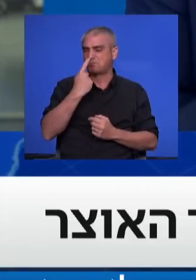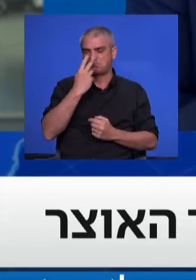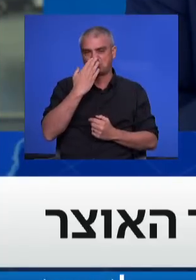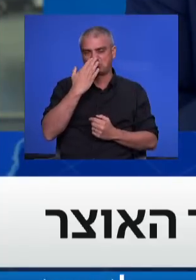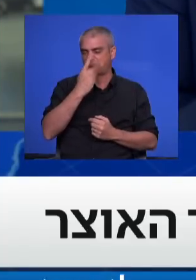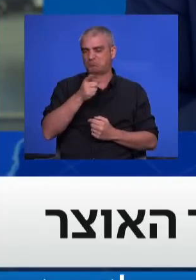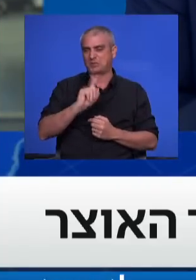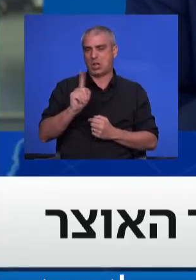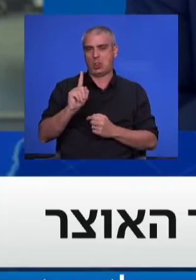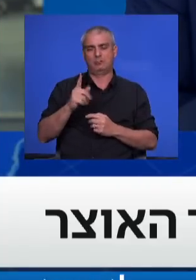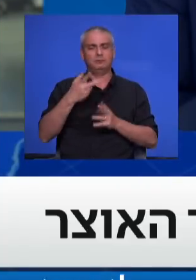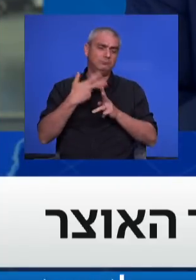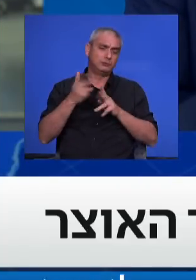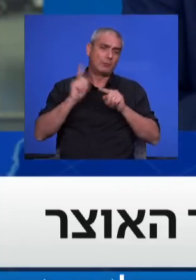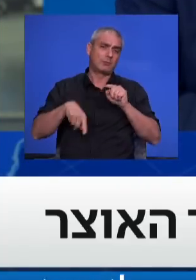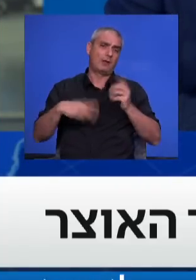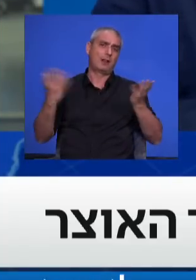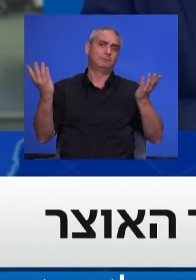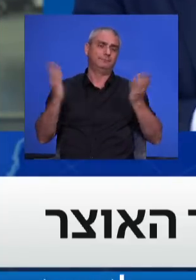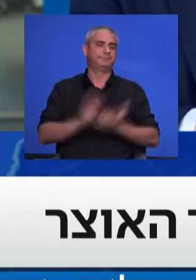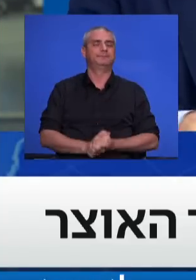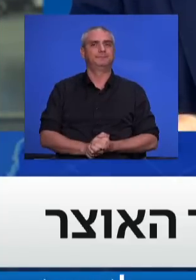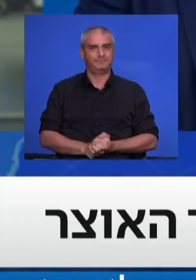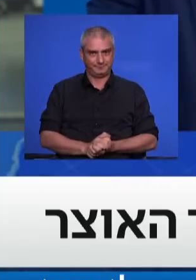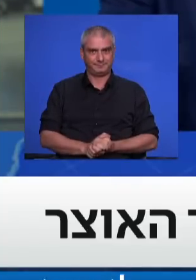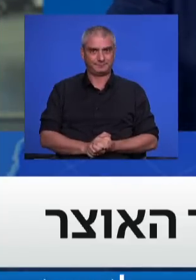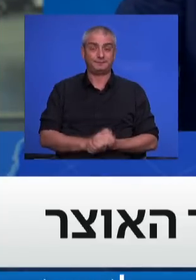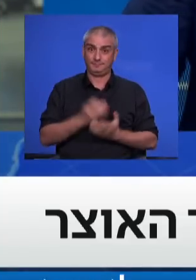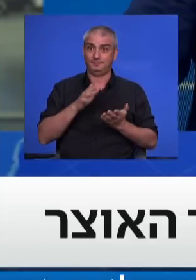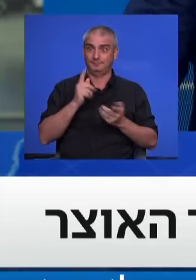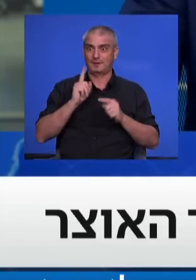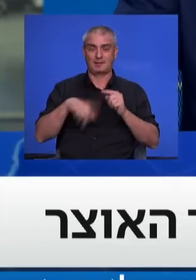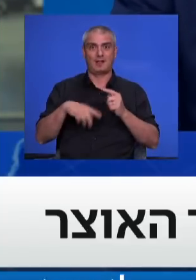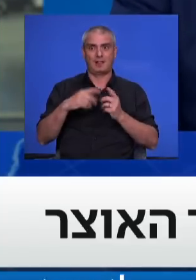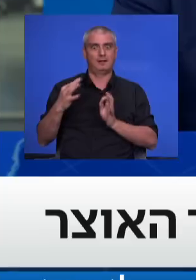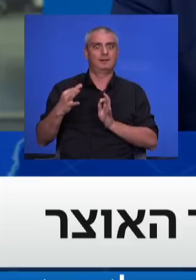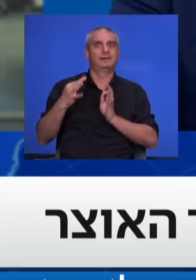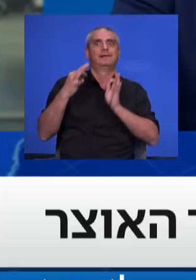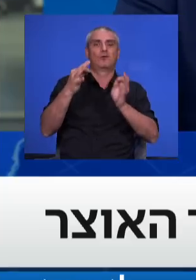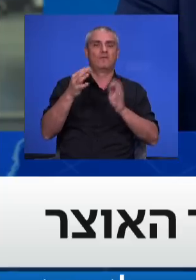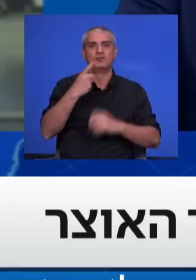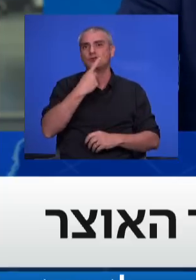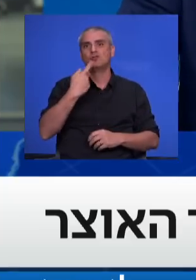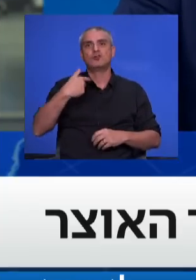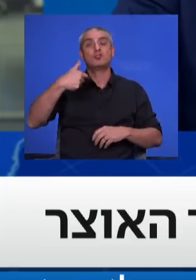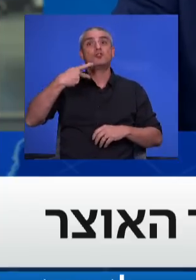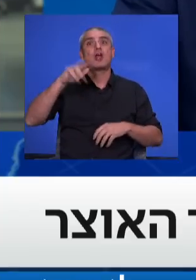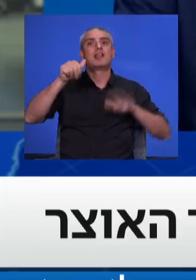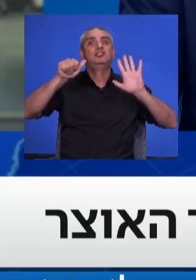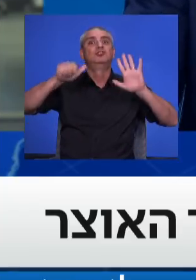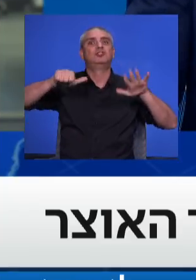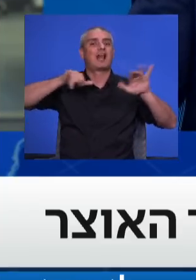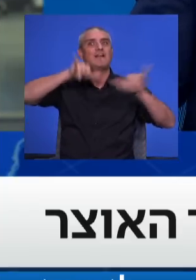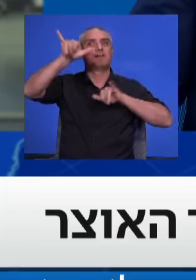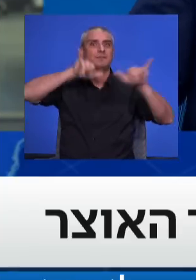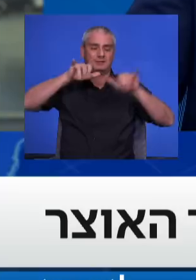לא העניין, מדובר פשוט בתקלה. כן, תקלה שעולה בעיכוב של יותר מ-6,000 טיסות, לא לדבר